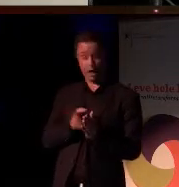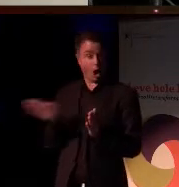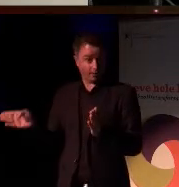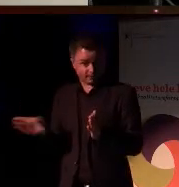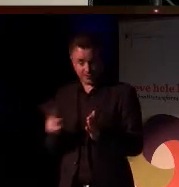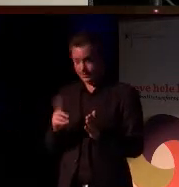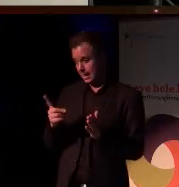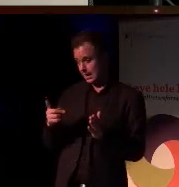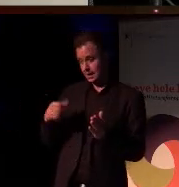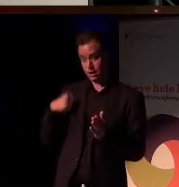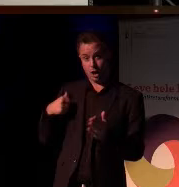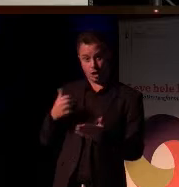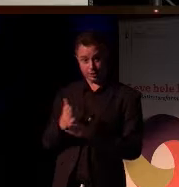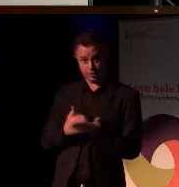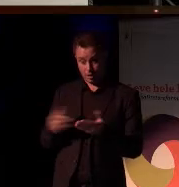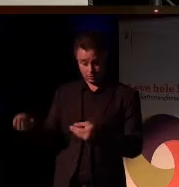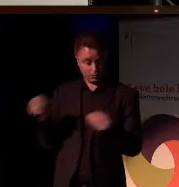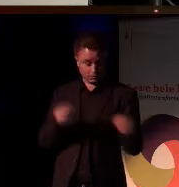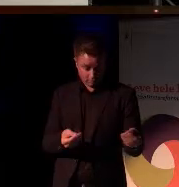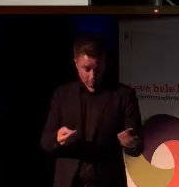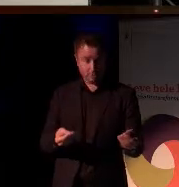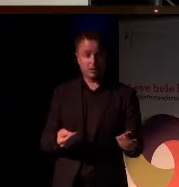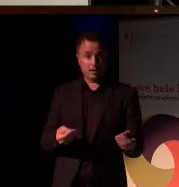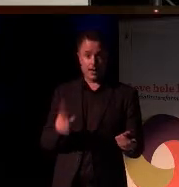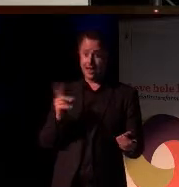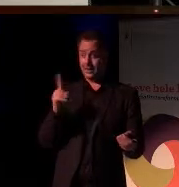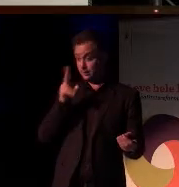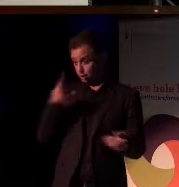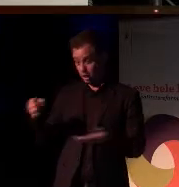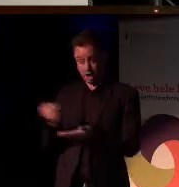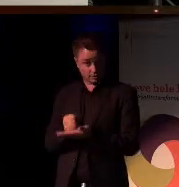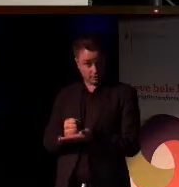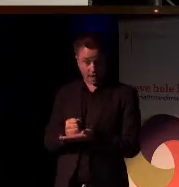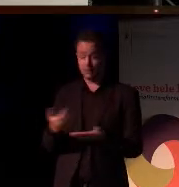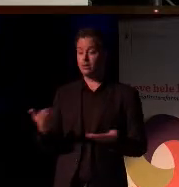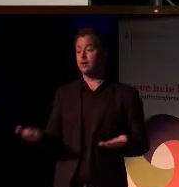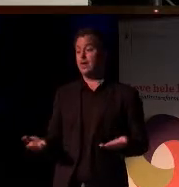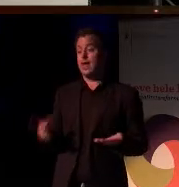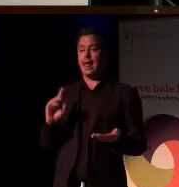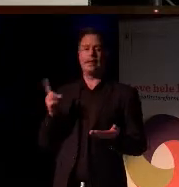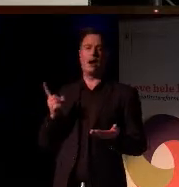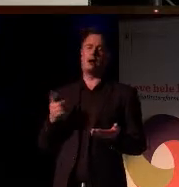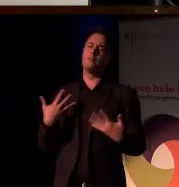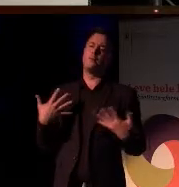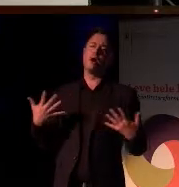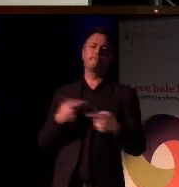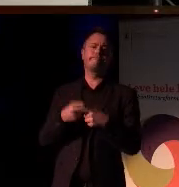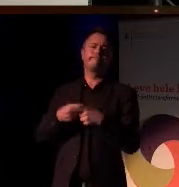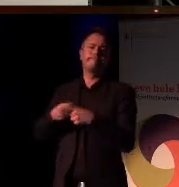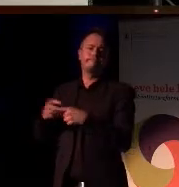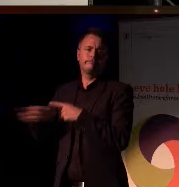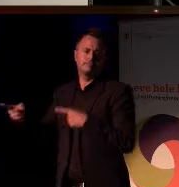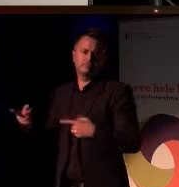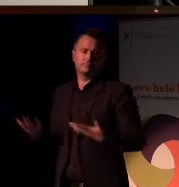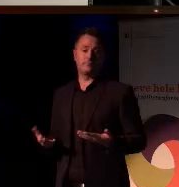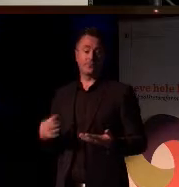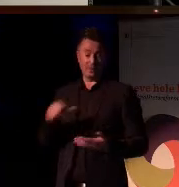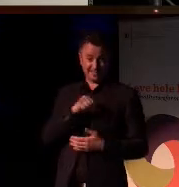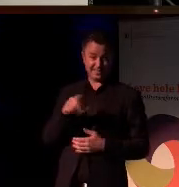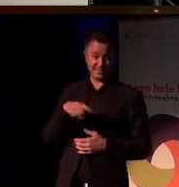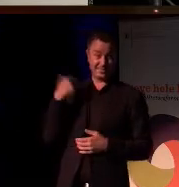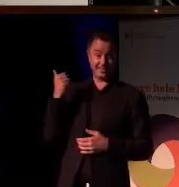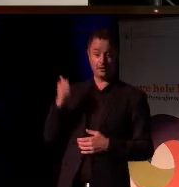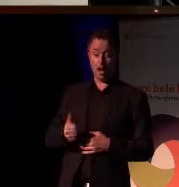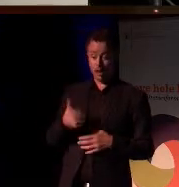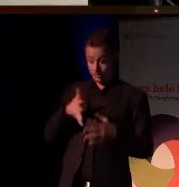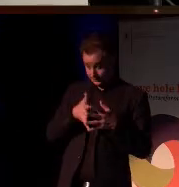kan være en klagesak du får på pulten din. Det kan være en ny ansatt du får. Det kan være veldig mange ting. Og for at vi skal kunne